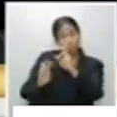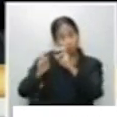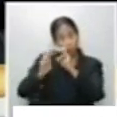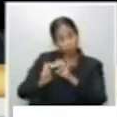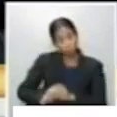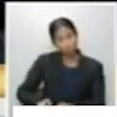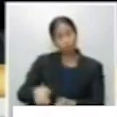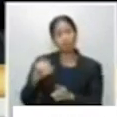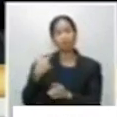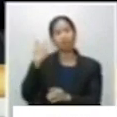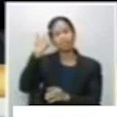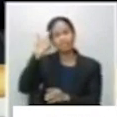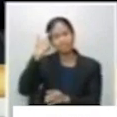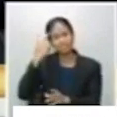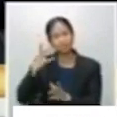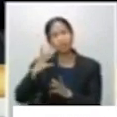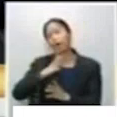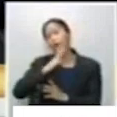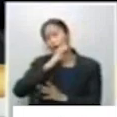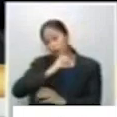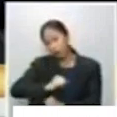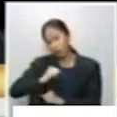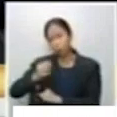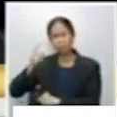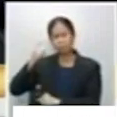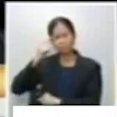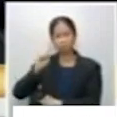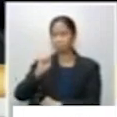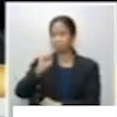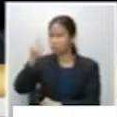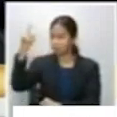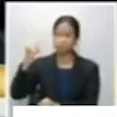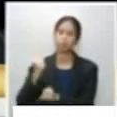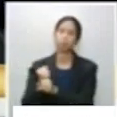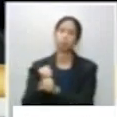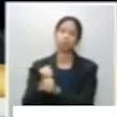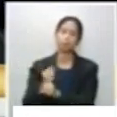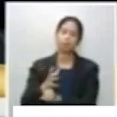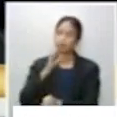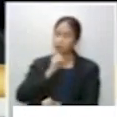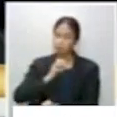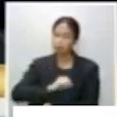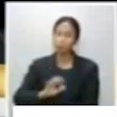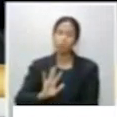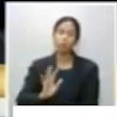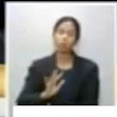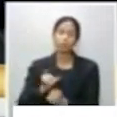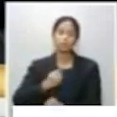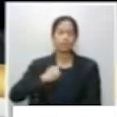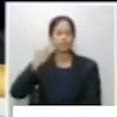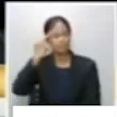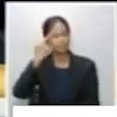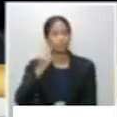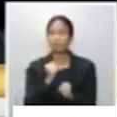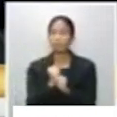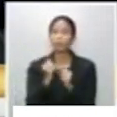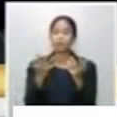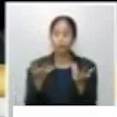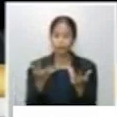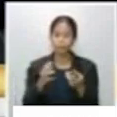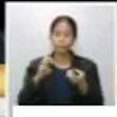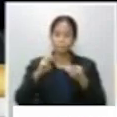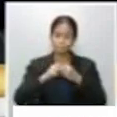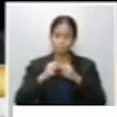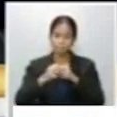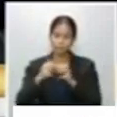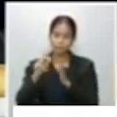ดแต่เรื่องเก่าท่านประธานคิดเรื่องใหม่เลยว่าทำยังไงจะแก้กฎหม